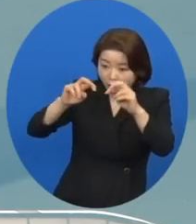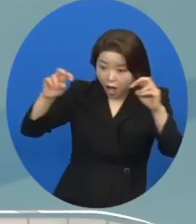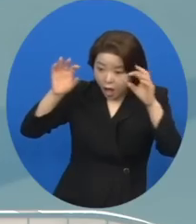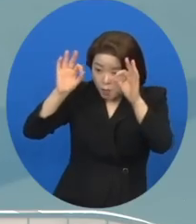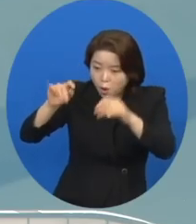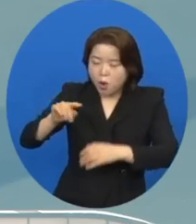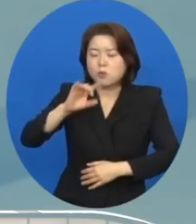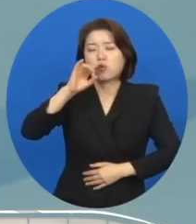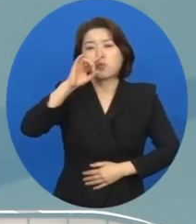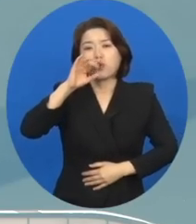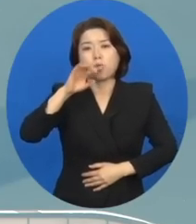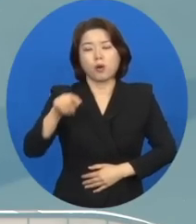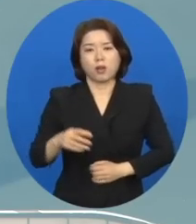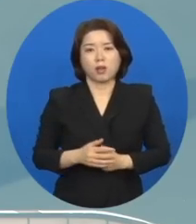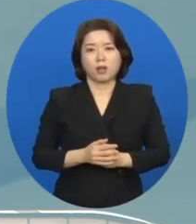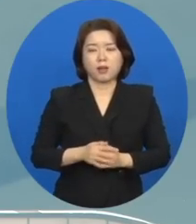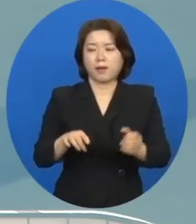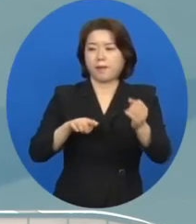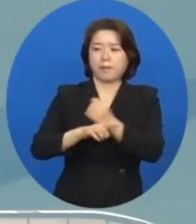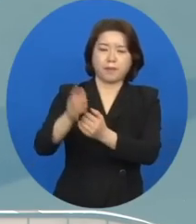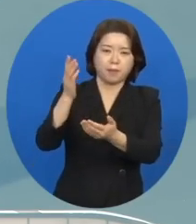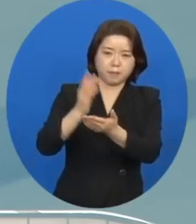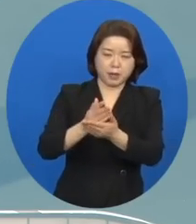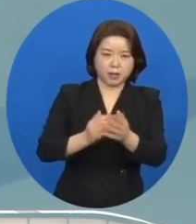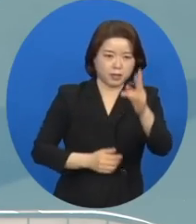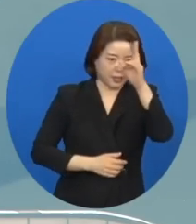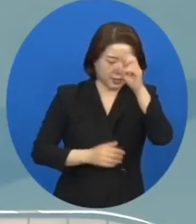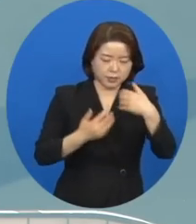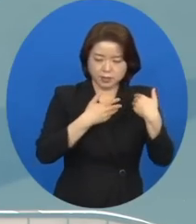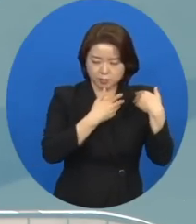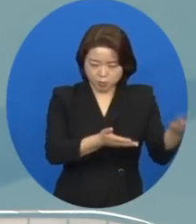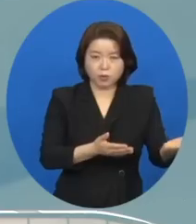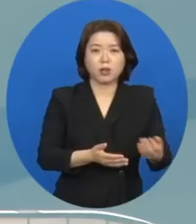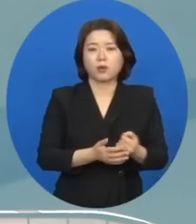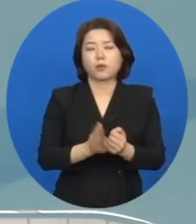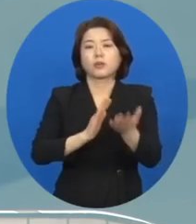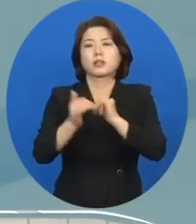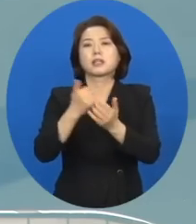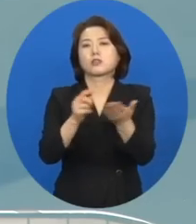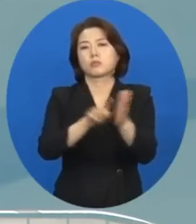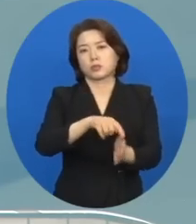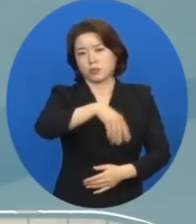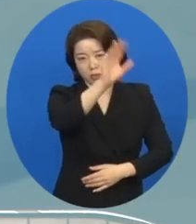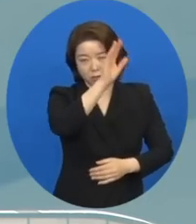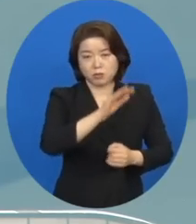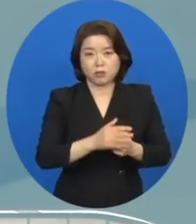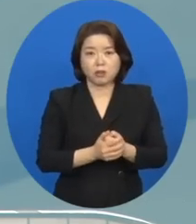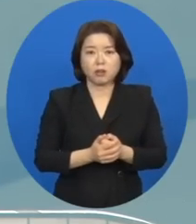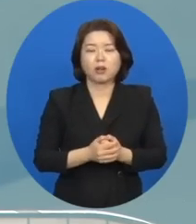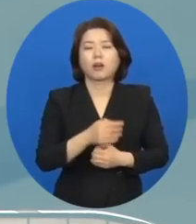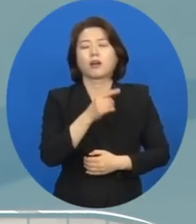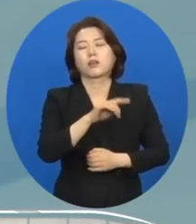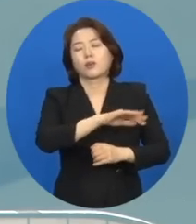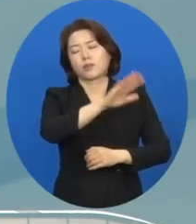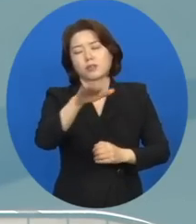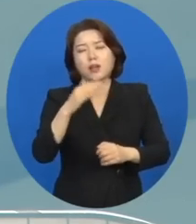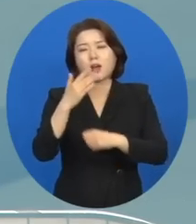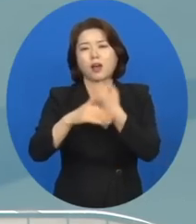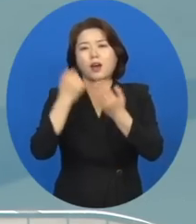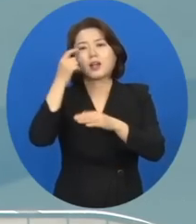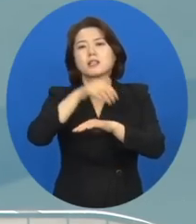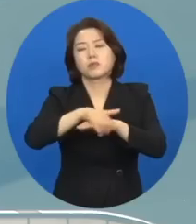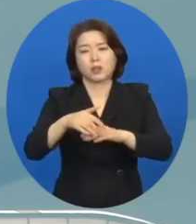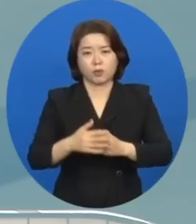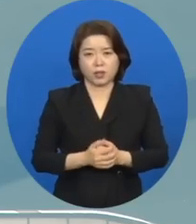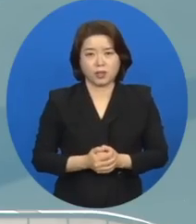결국 고문을 그만두고 공안 그만두고 예수를 믿게 되었다는 거예요. 하나님의 모략입니다.